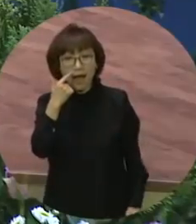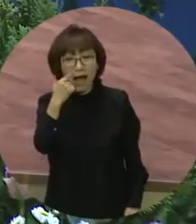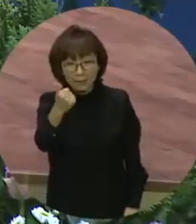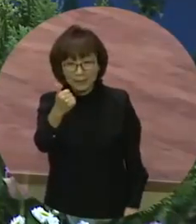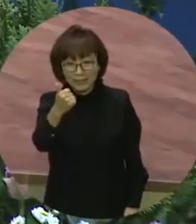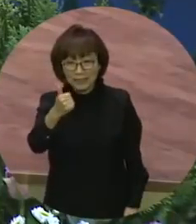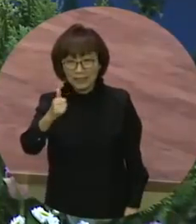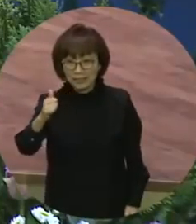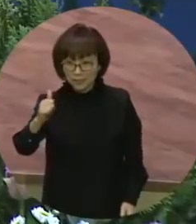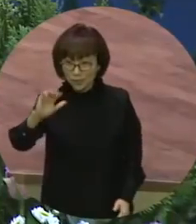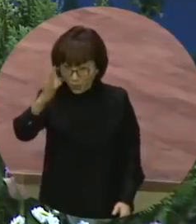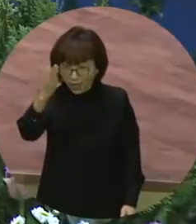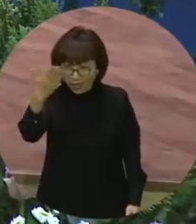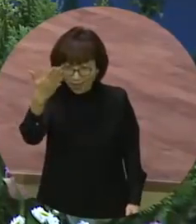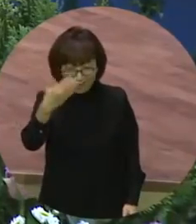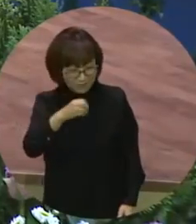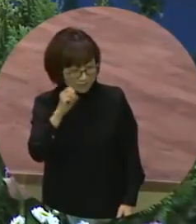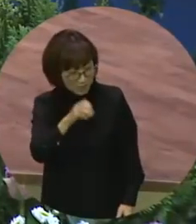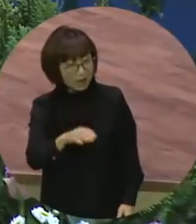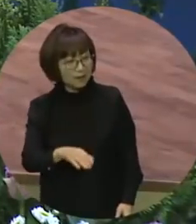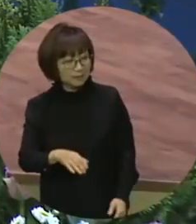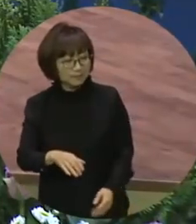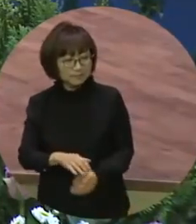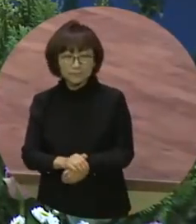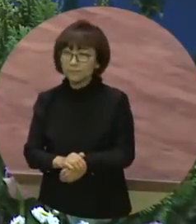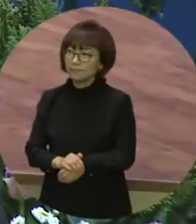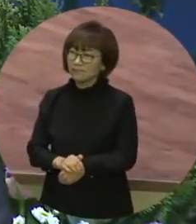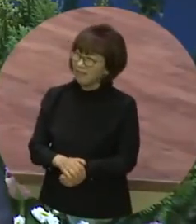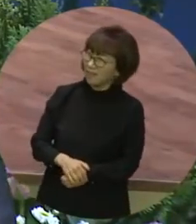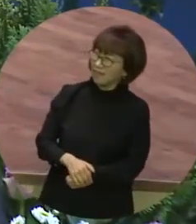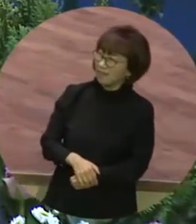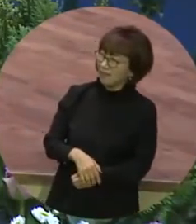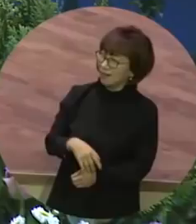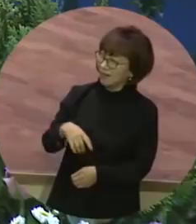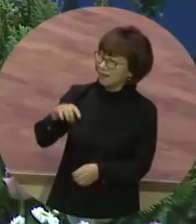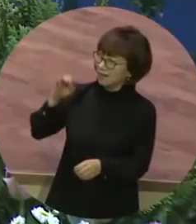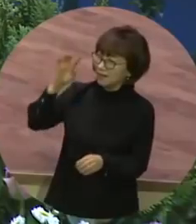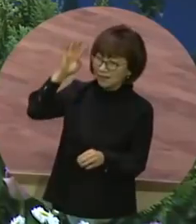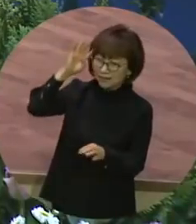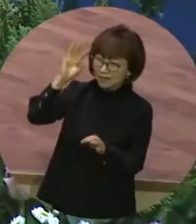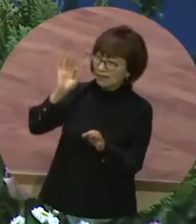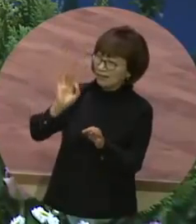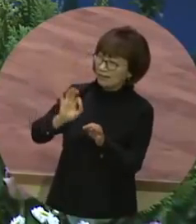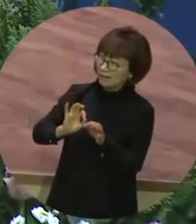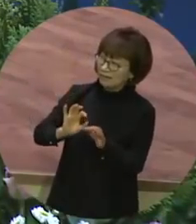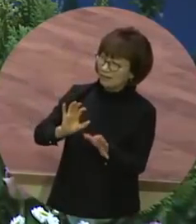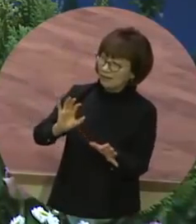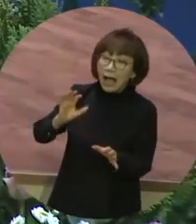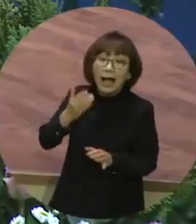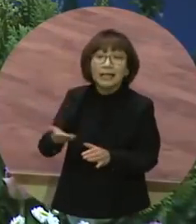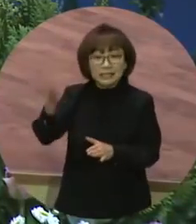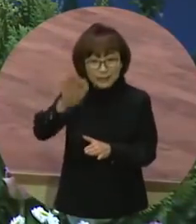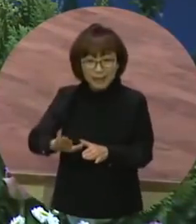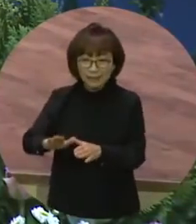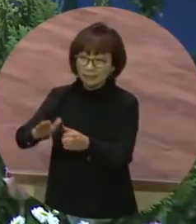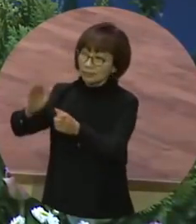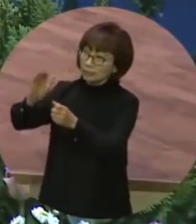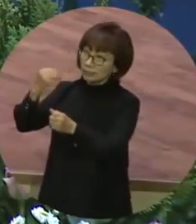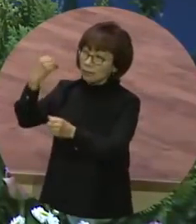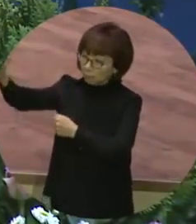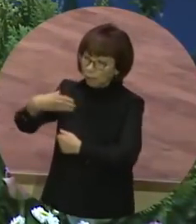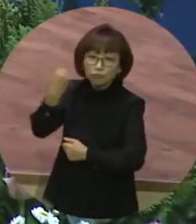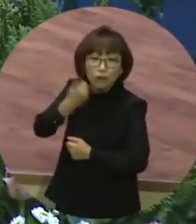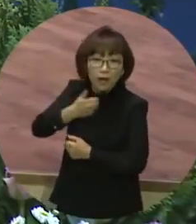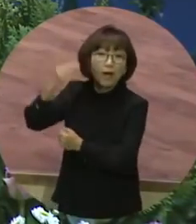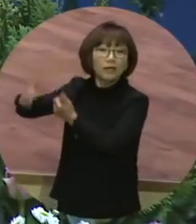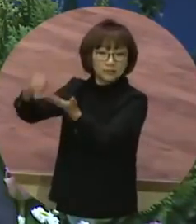세계의 아비가 될 것이다. 하나님 말씀에서 말도 안 되는 소리인데 하나님이니까 믿어야 해요. 열국의 아비가